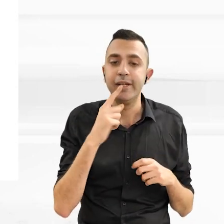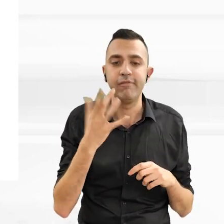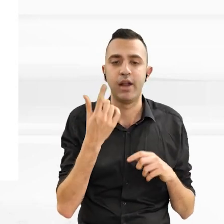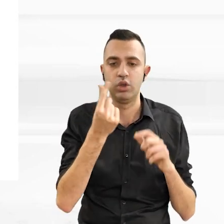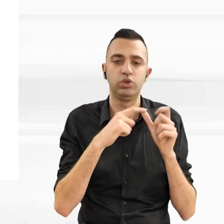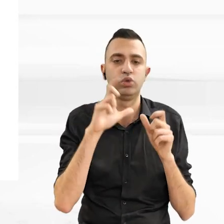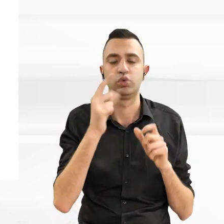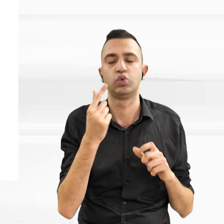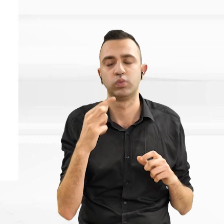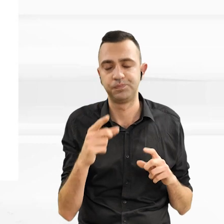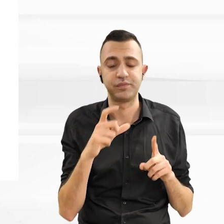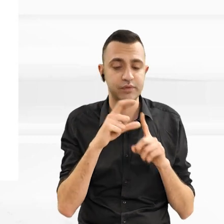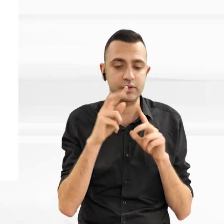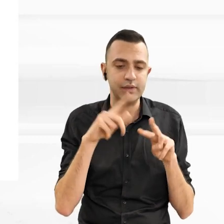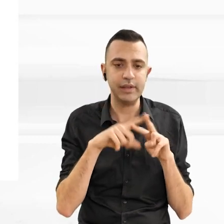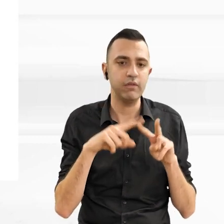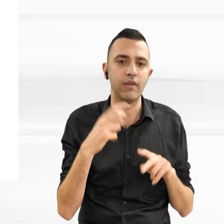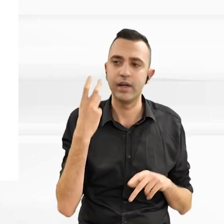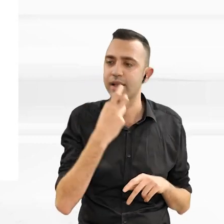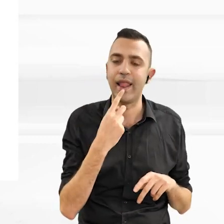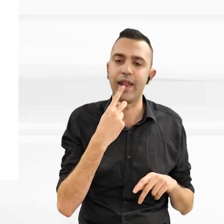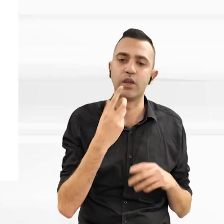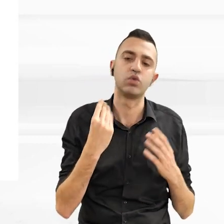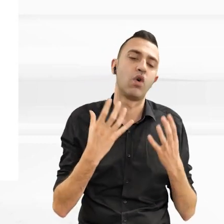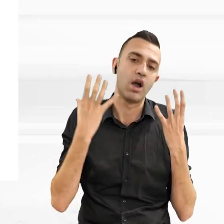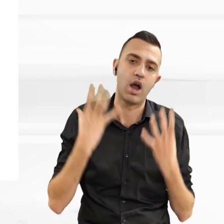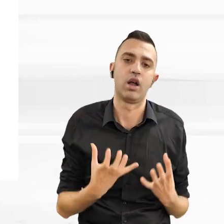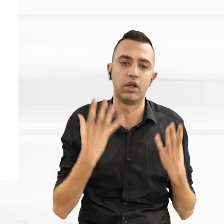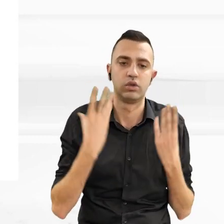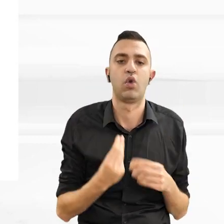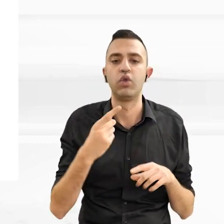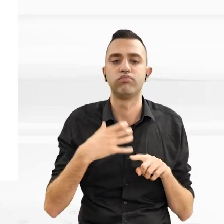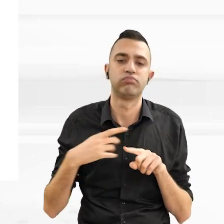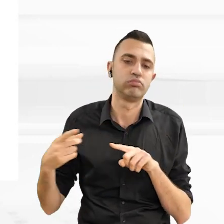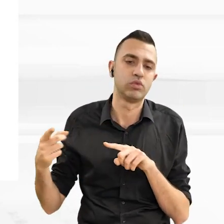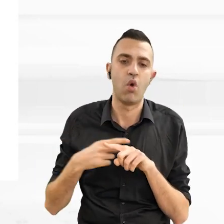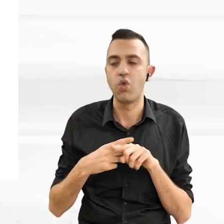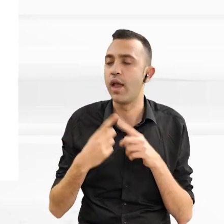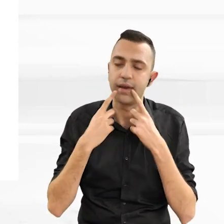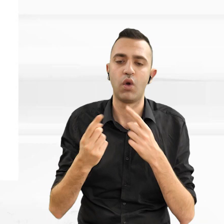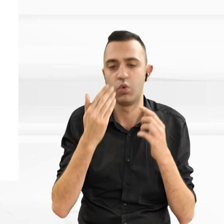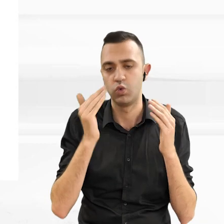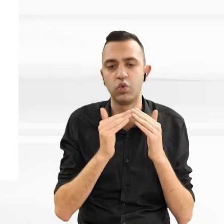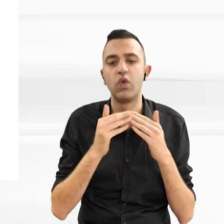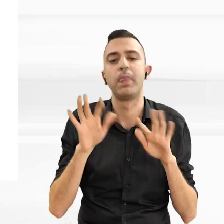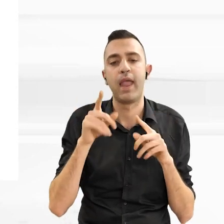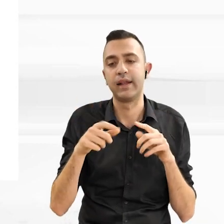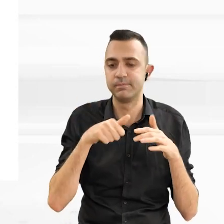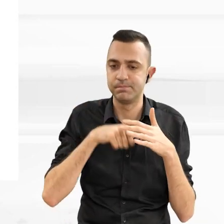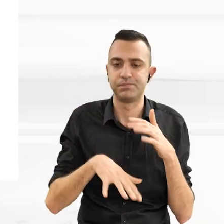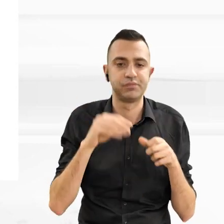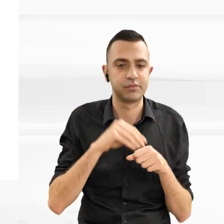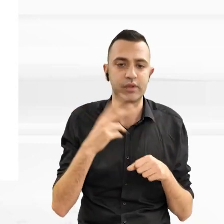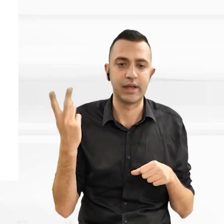Yusuf Divan şiirinde arkadaşlar değil daha ağır olduğu için dil ve ıslıkları da ortaktır diyemeyiz temalar IP